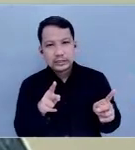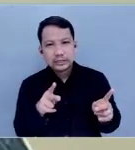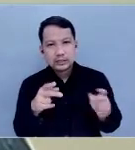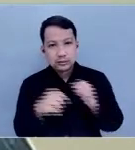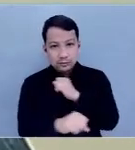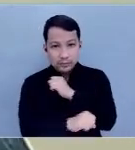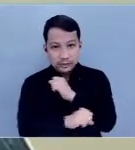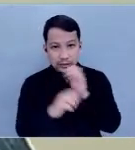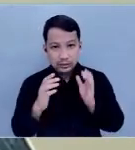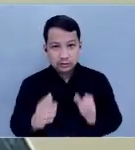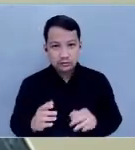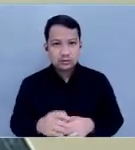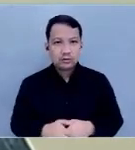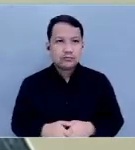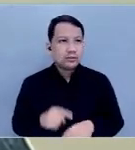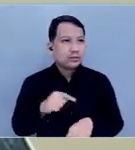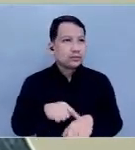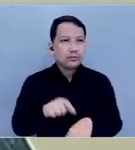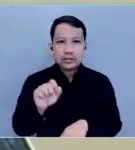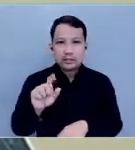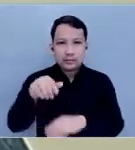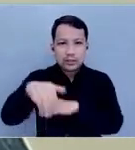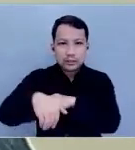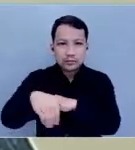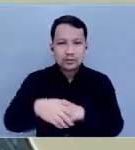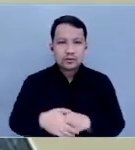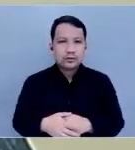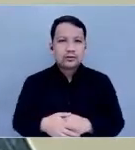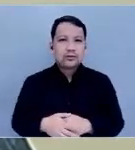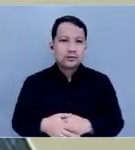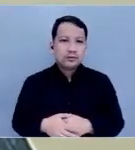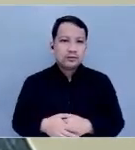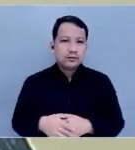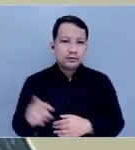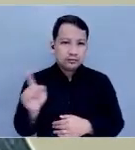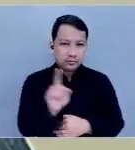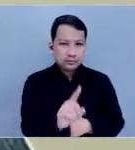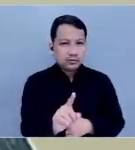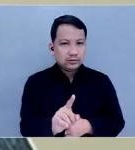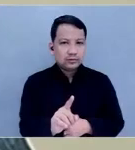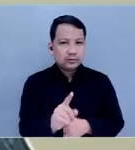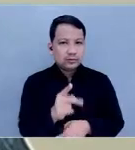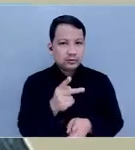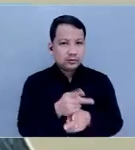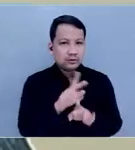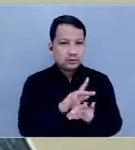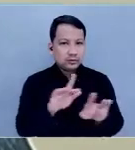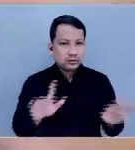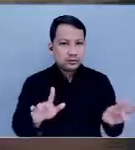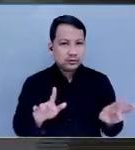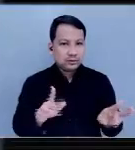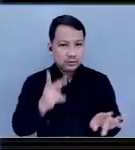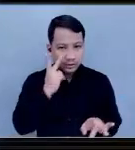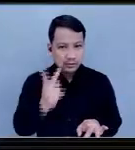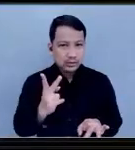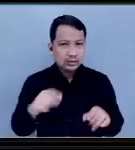about 11 PM na ng gabi, bumalik nga itong mga suspect pero wala na, hindi na nila dala yung